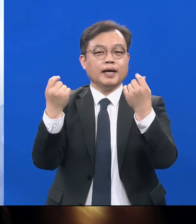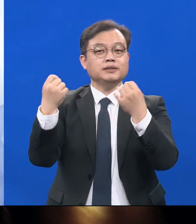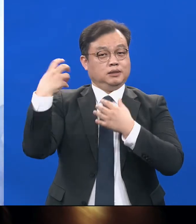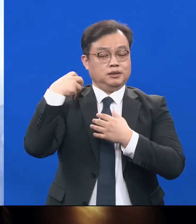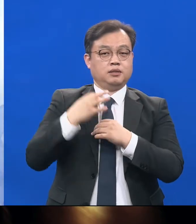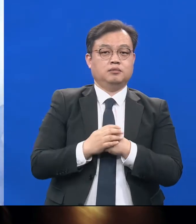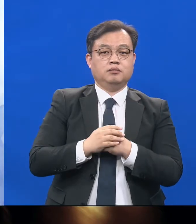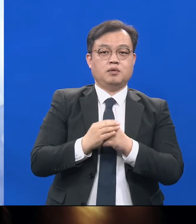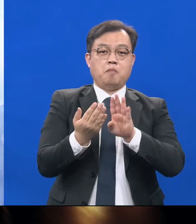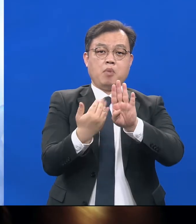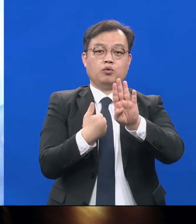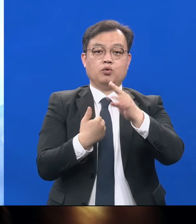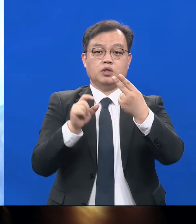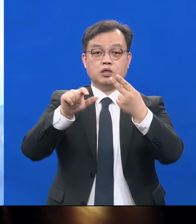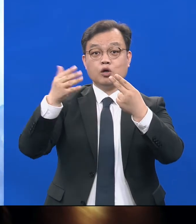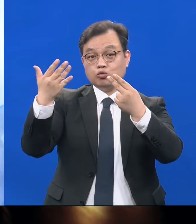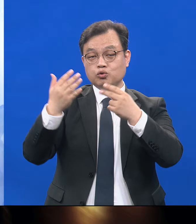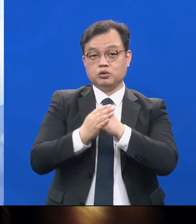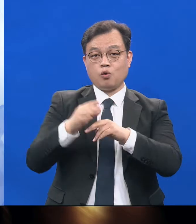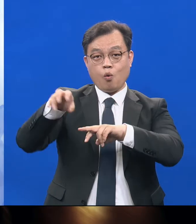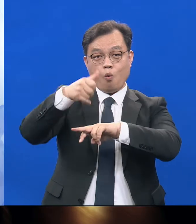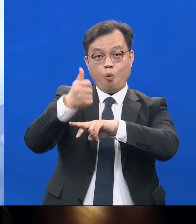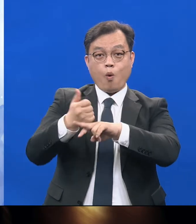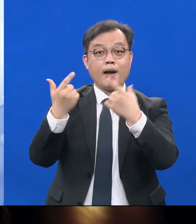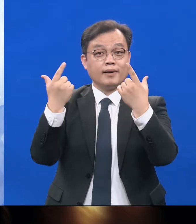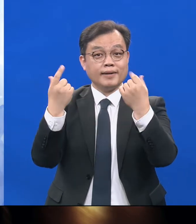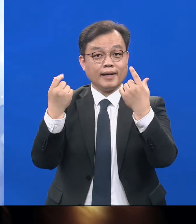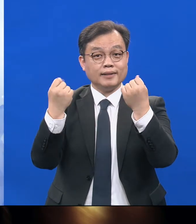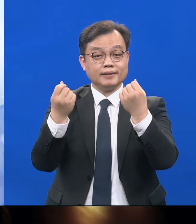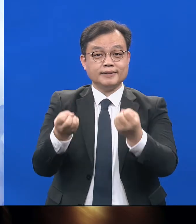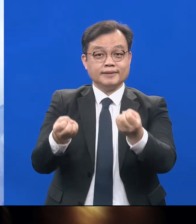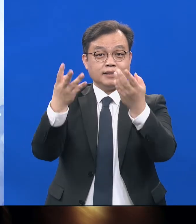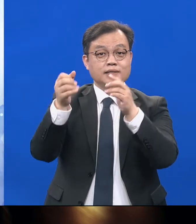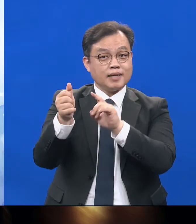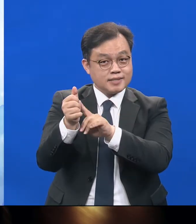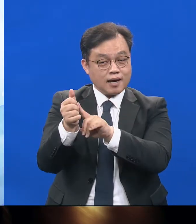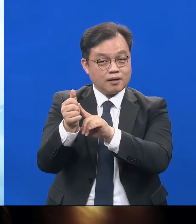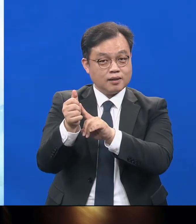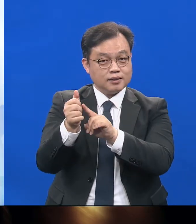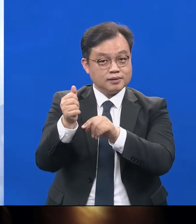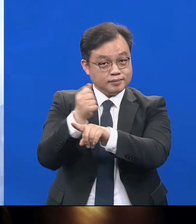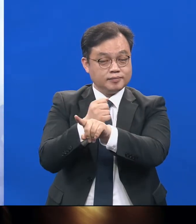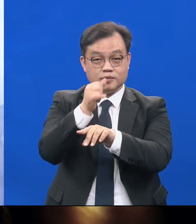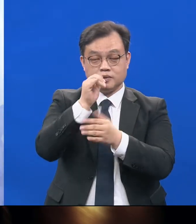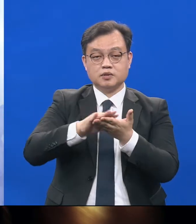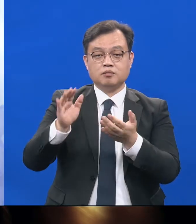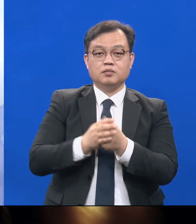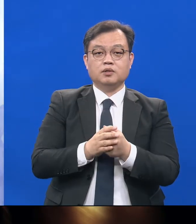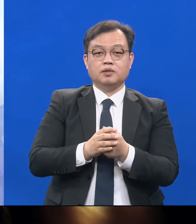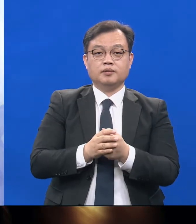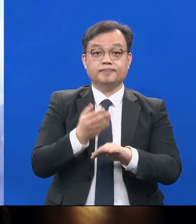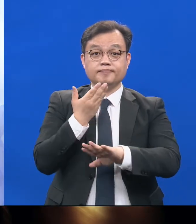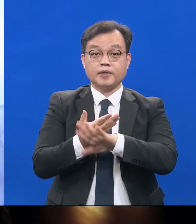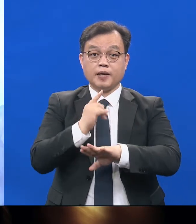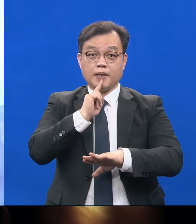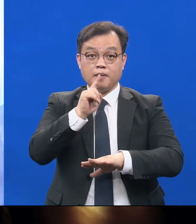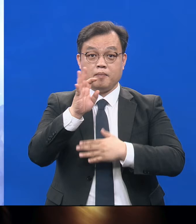베드로전서 2장 9절에 있는 것처럼 왕 같은 제사장. 즉에 가면 새